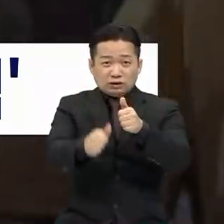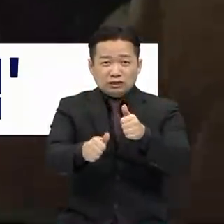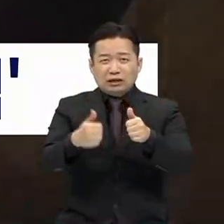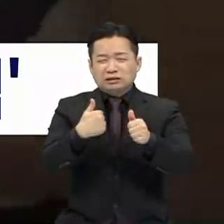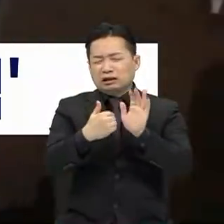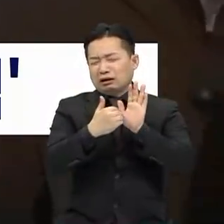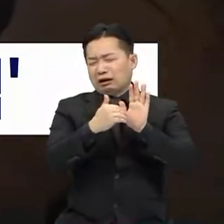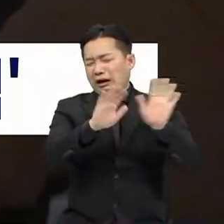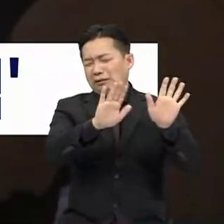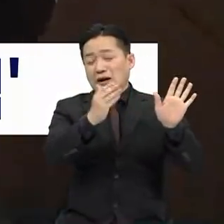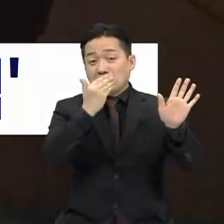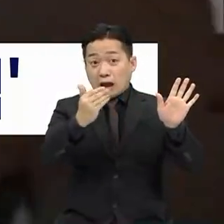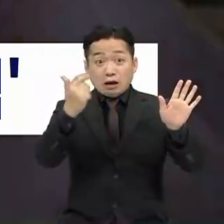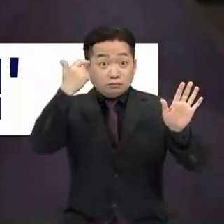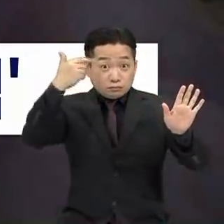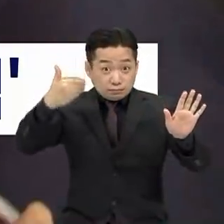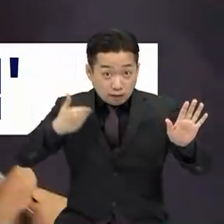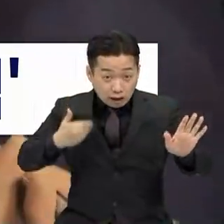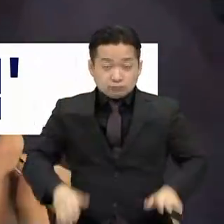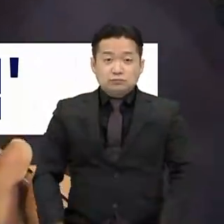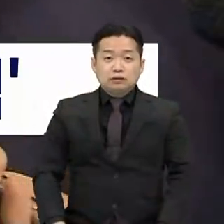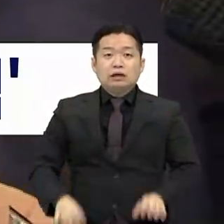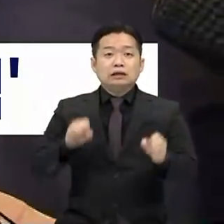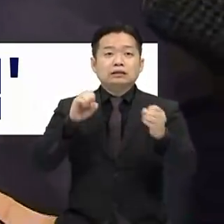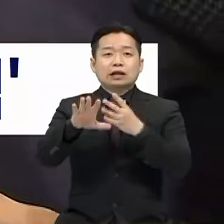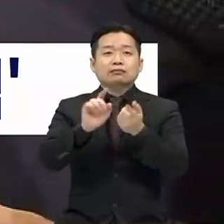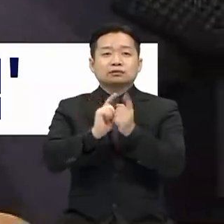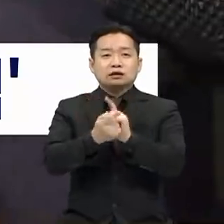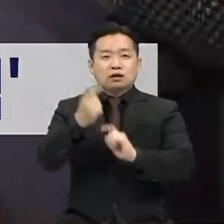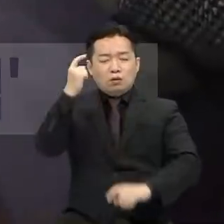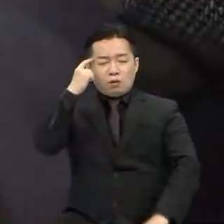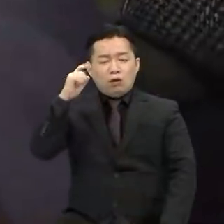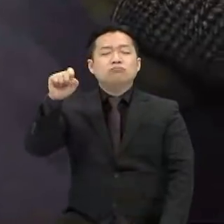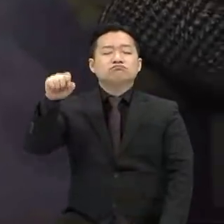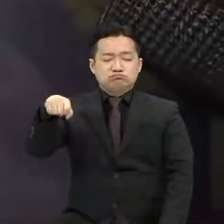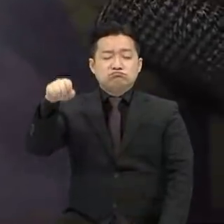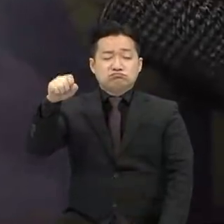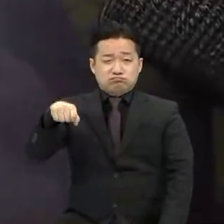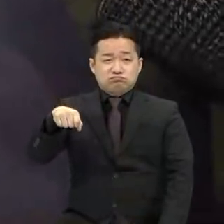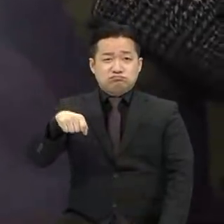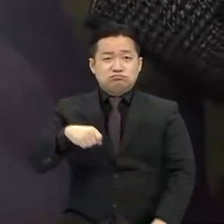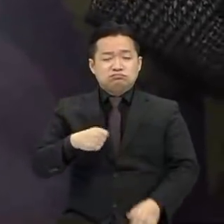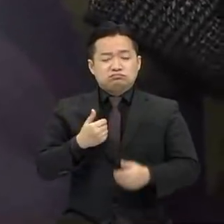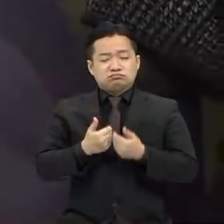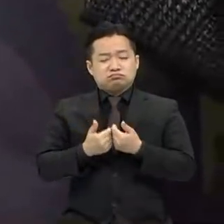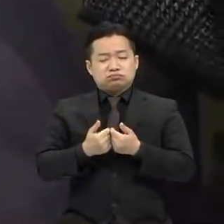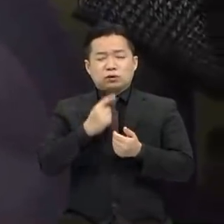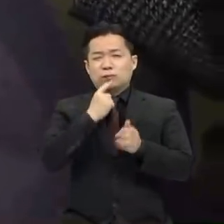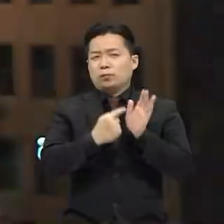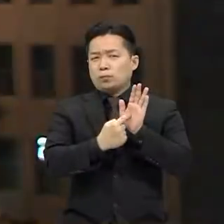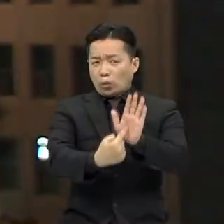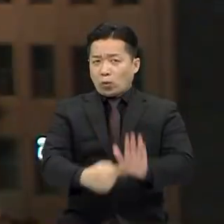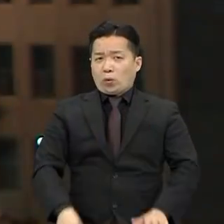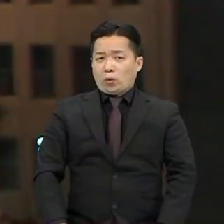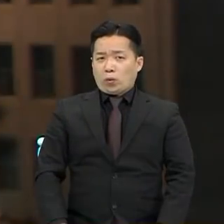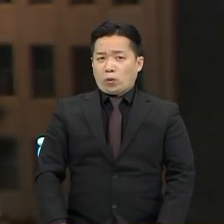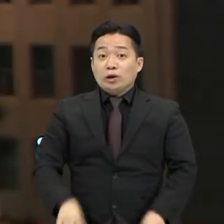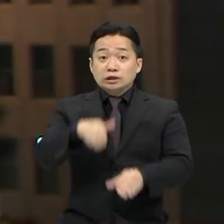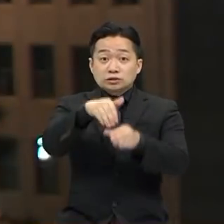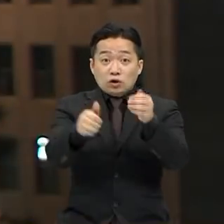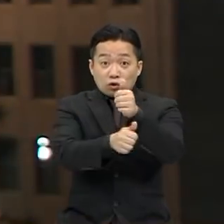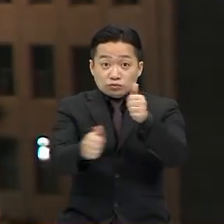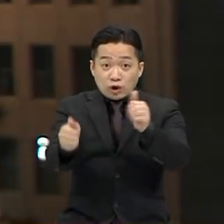맞게 될 수도 있느냐는 기자의 질문에 답변 대신 고개를 끄덕이며 불편한 심기를 숨기지 않았습니다 선대위